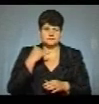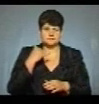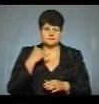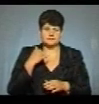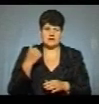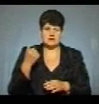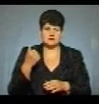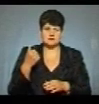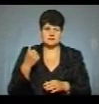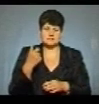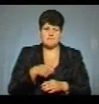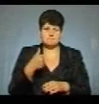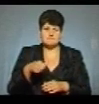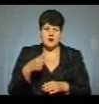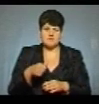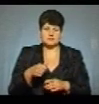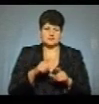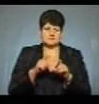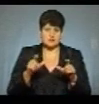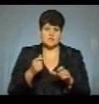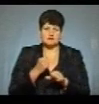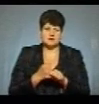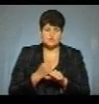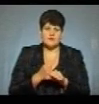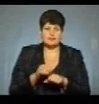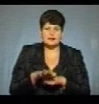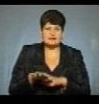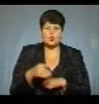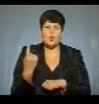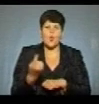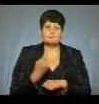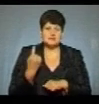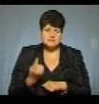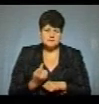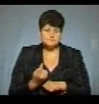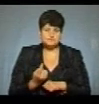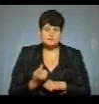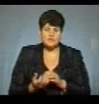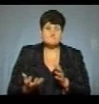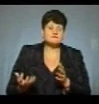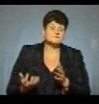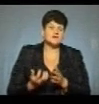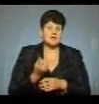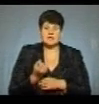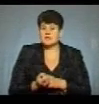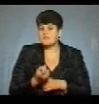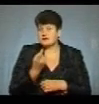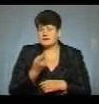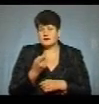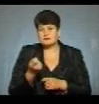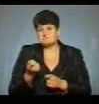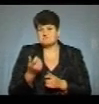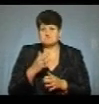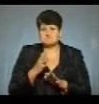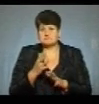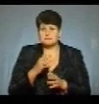які знаходяться, працювали на території області. Виявили немало, небагато,